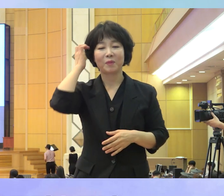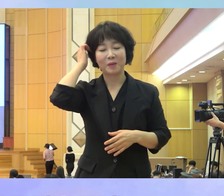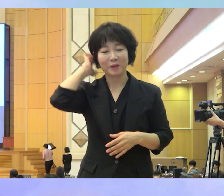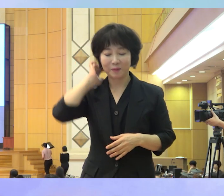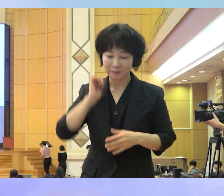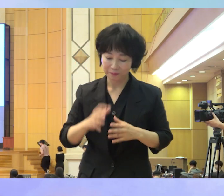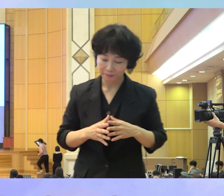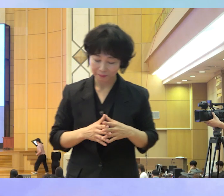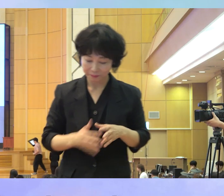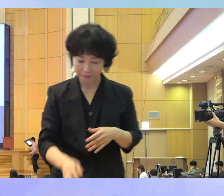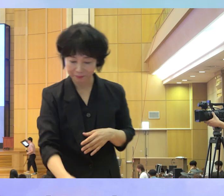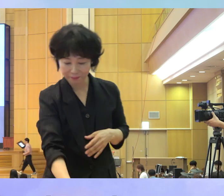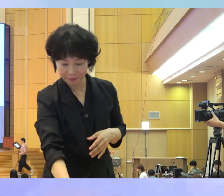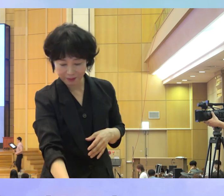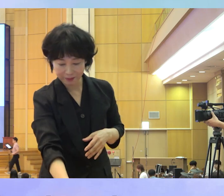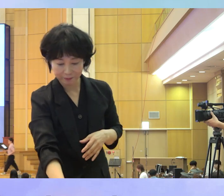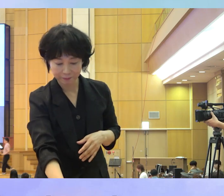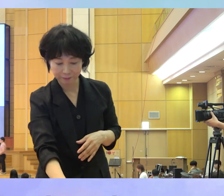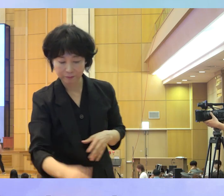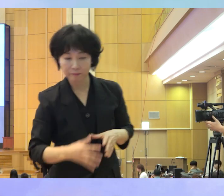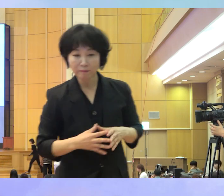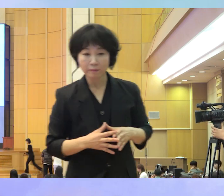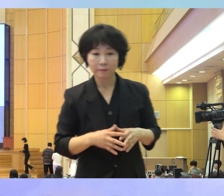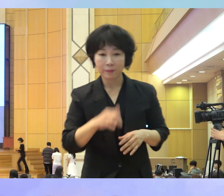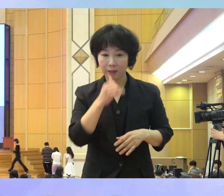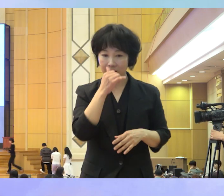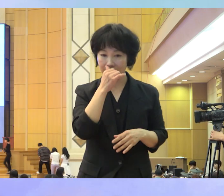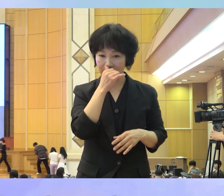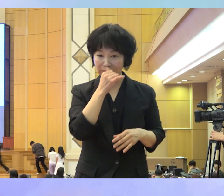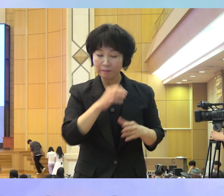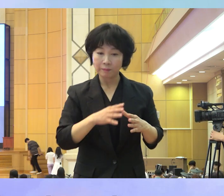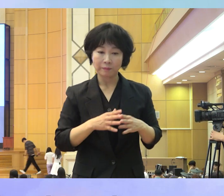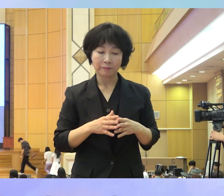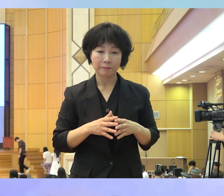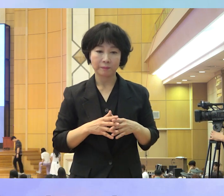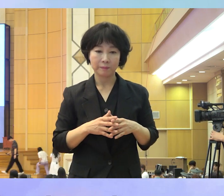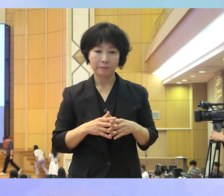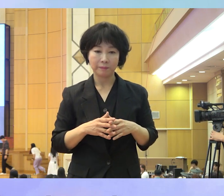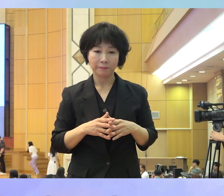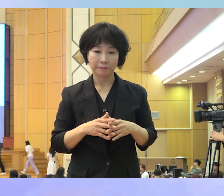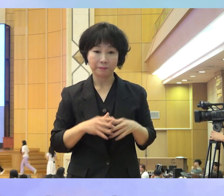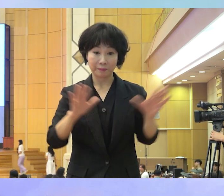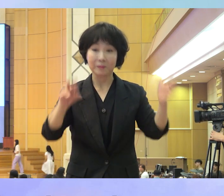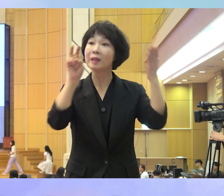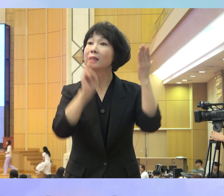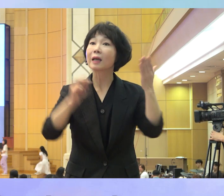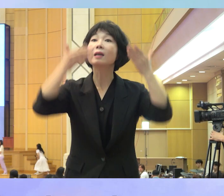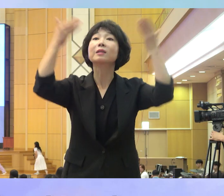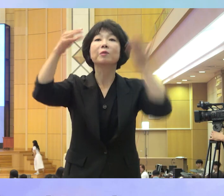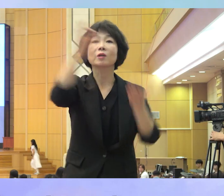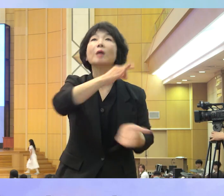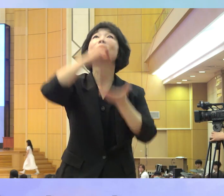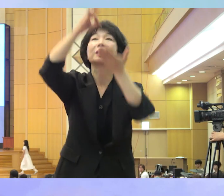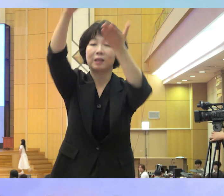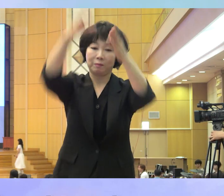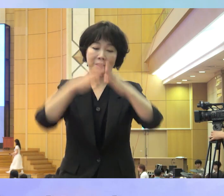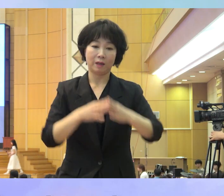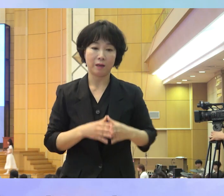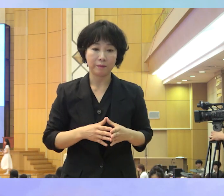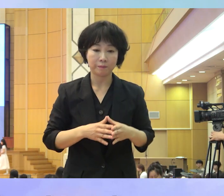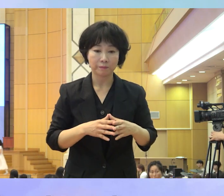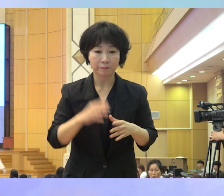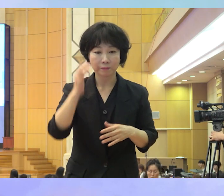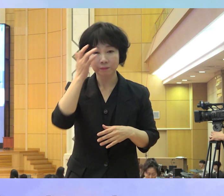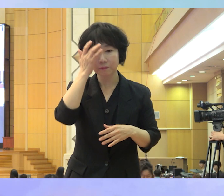찬양하겠습니다. 복음성가 155장 찬양하면서 주님 앞에 예물 드리도록 하겠습니다.